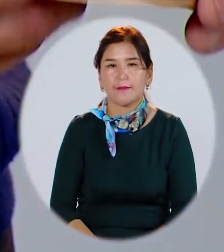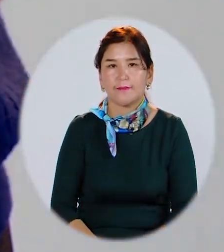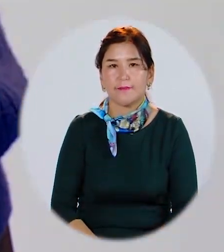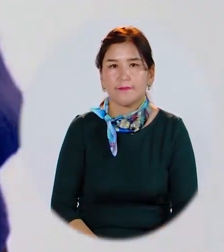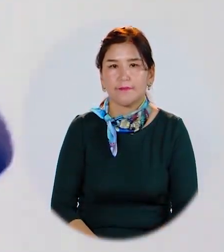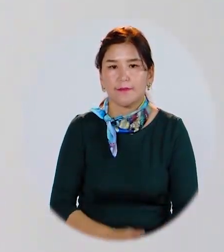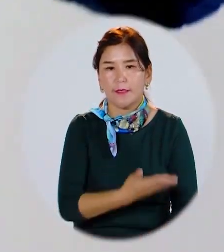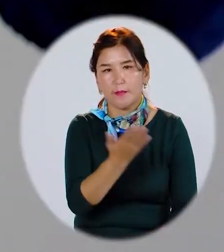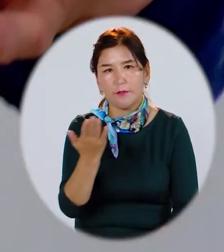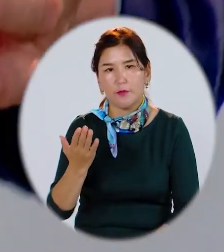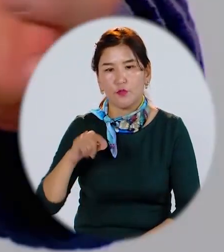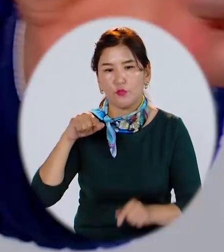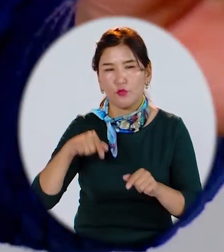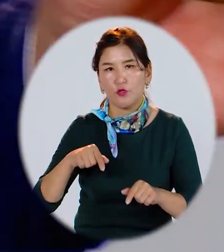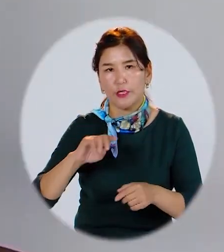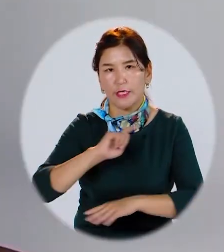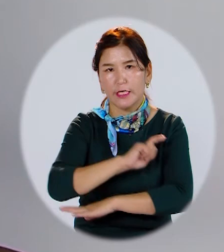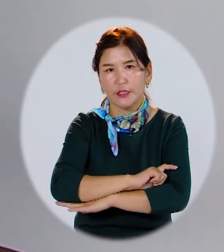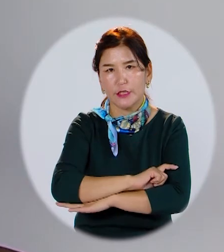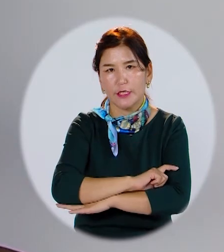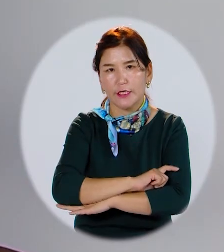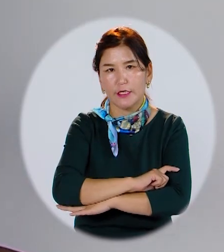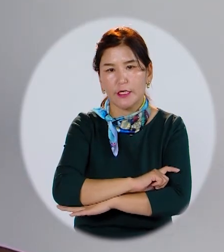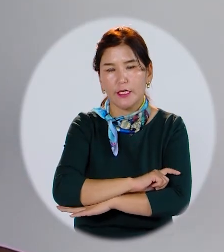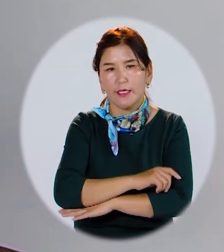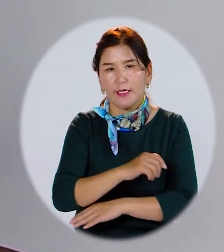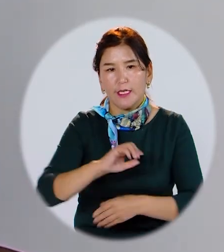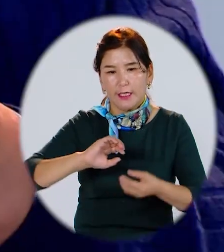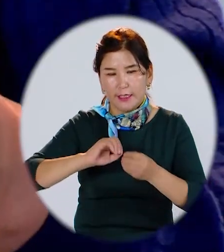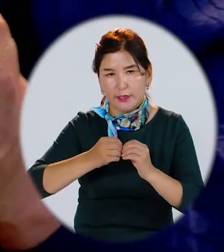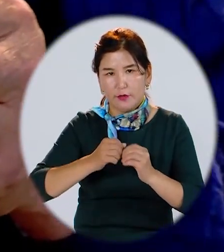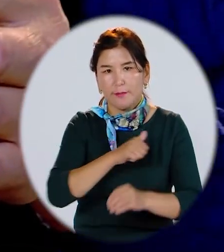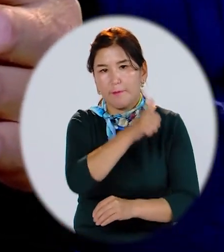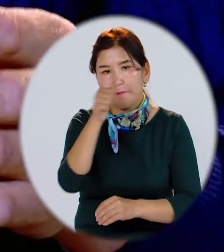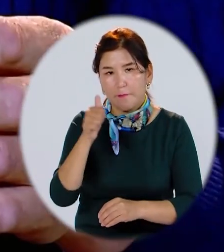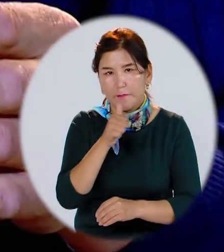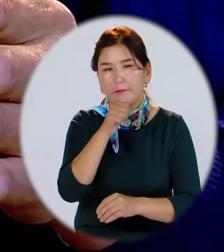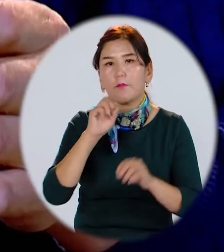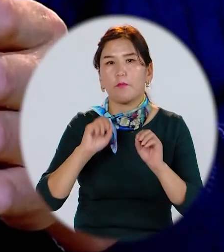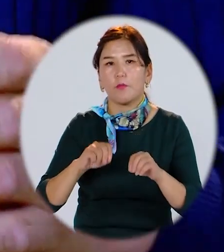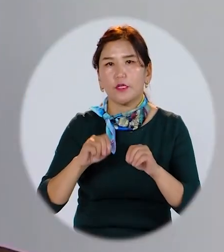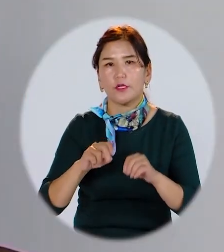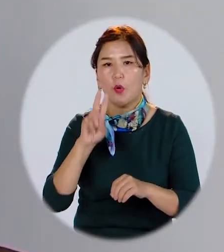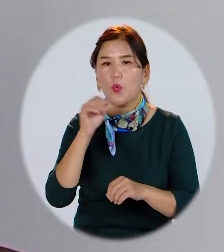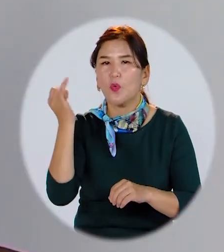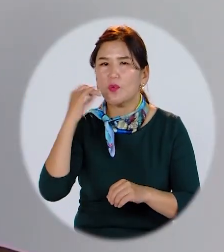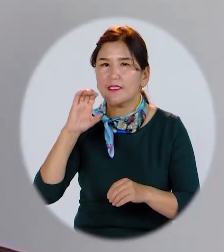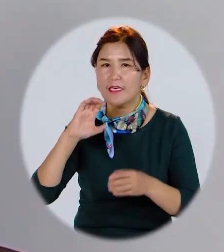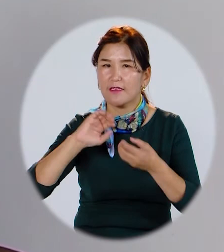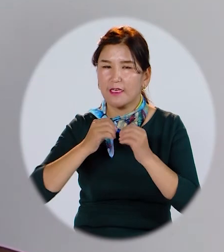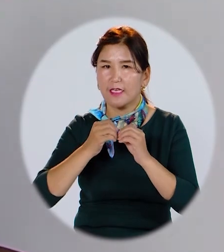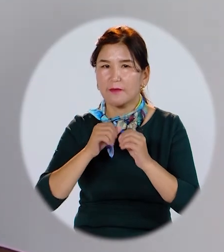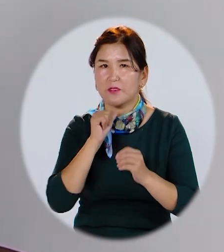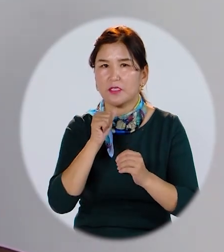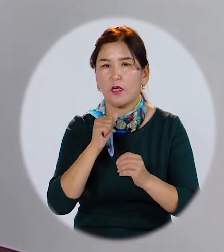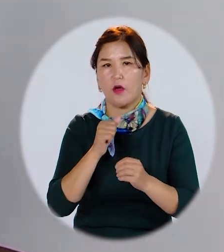За бид бүхний одоо өнөөдрийн хичээлээр гол зүйл маань ингээд бэлэн боллоо. Ганц энэ үүсээр нь хийх арга биш. За бусад төрлийн